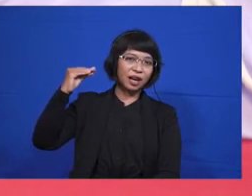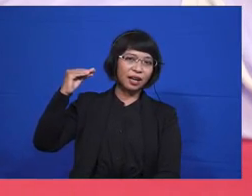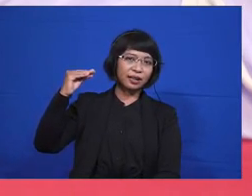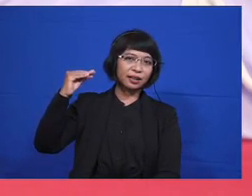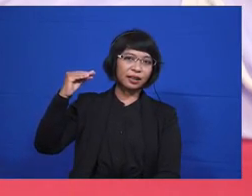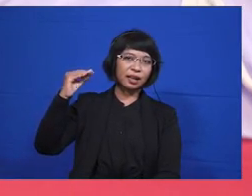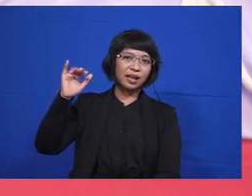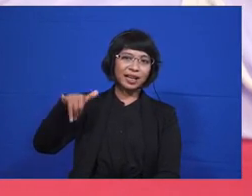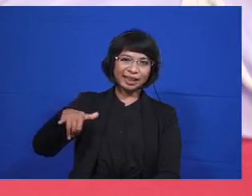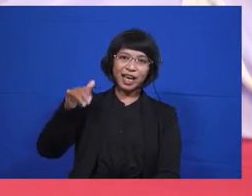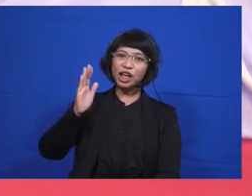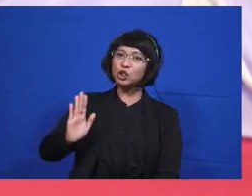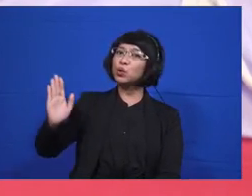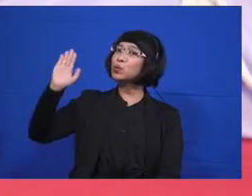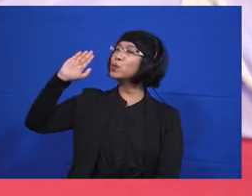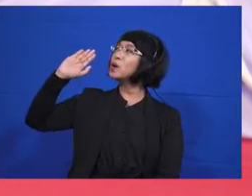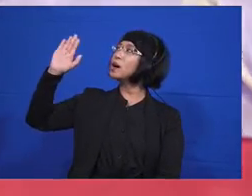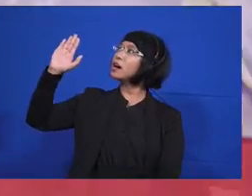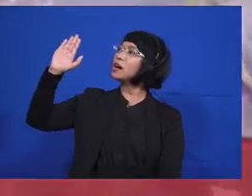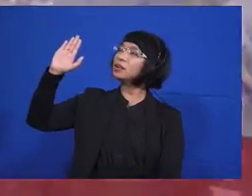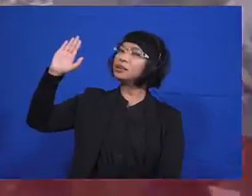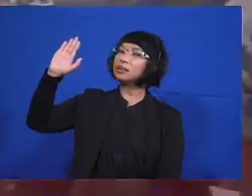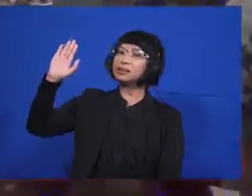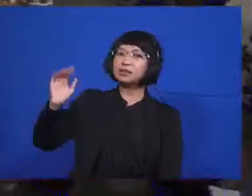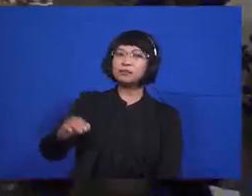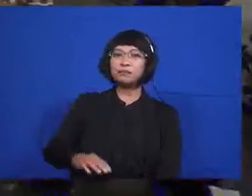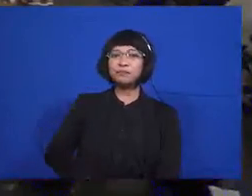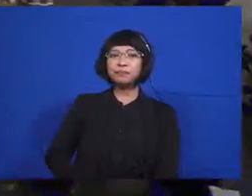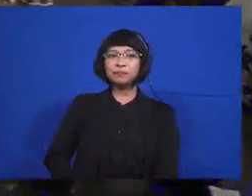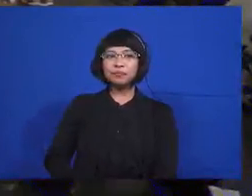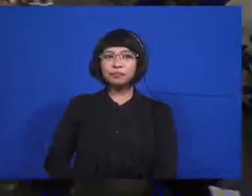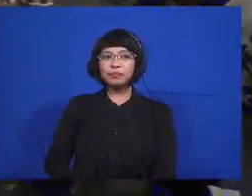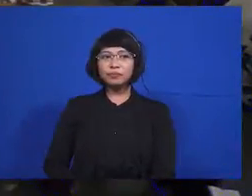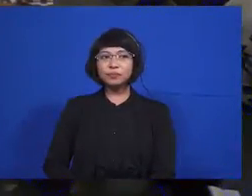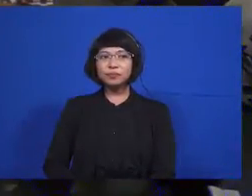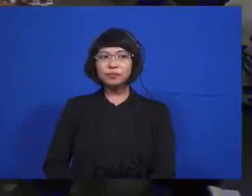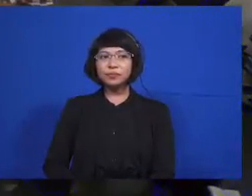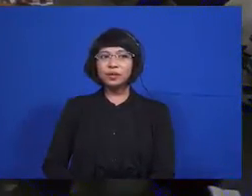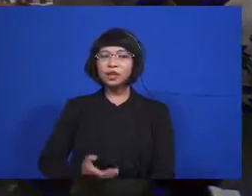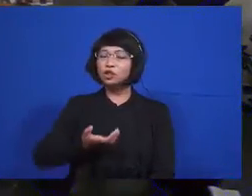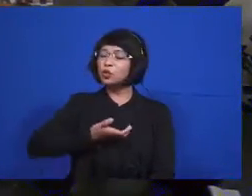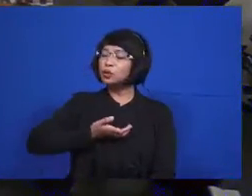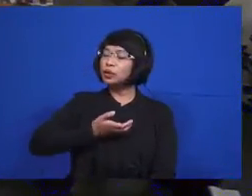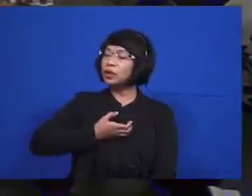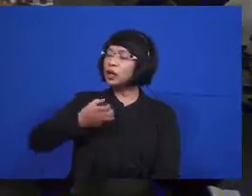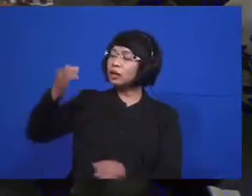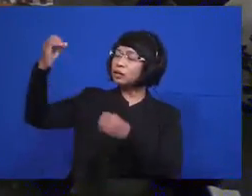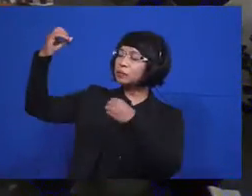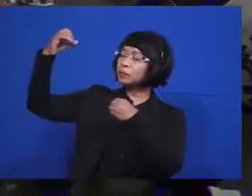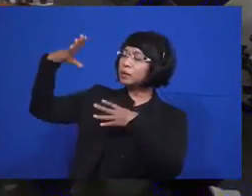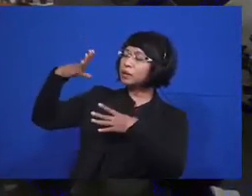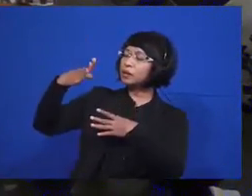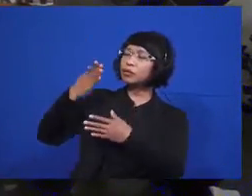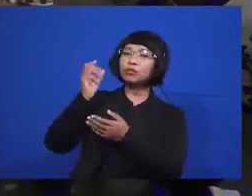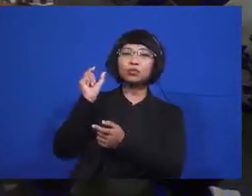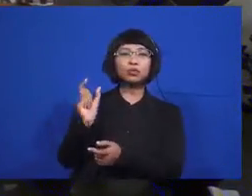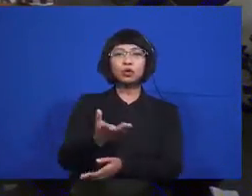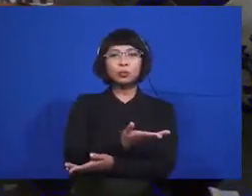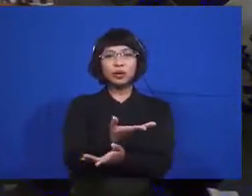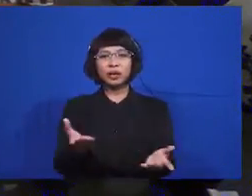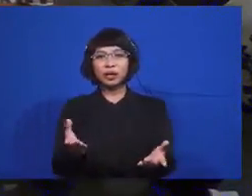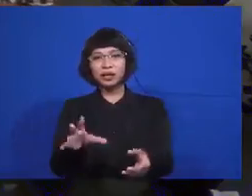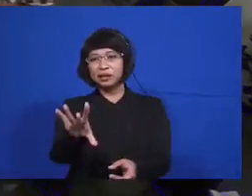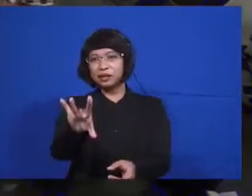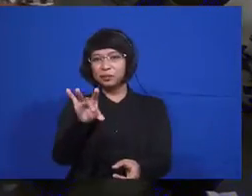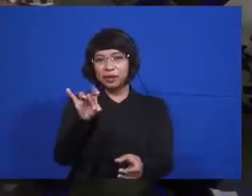Dengarkanlah ya Tuhan. Sudilah Engkau melimpahkan rahmat-Mu kepada mereka yang